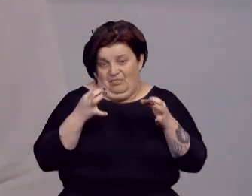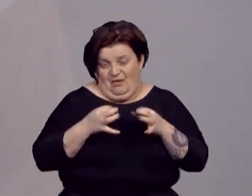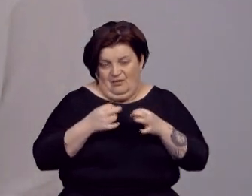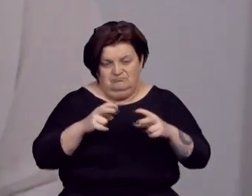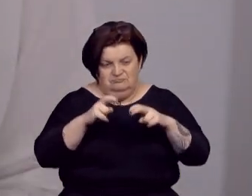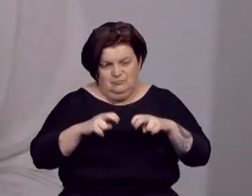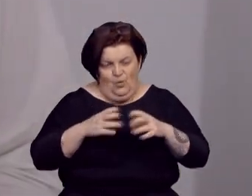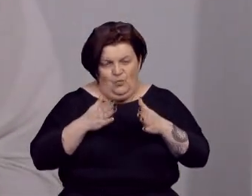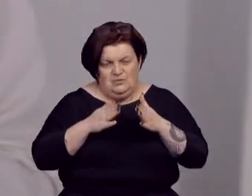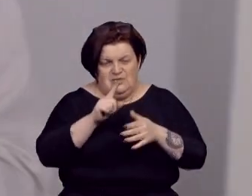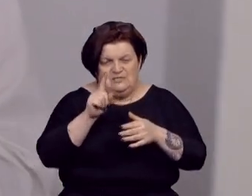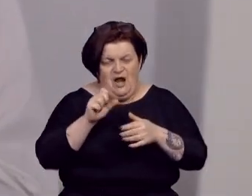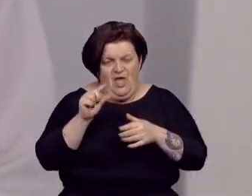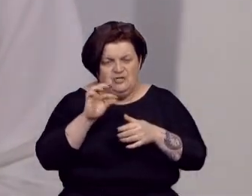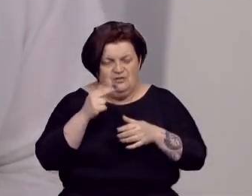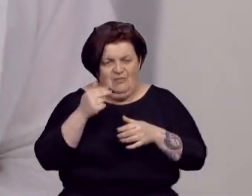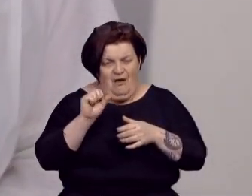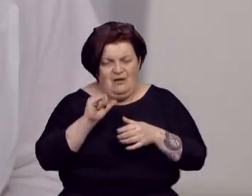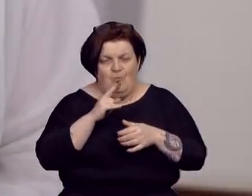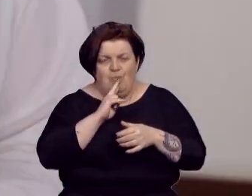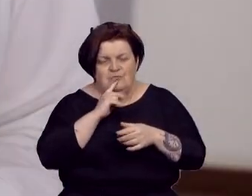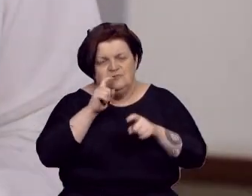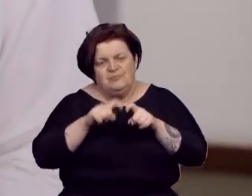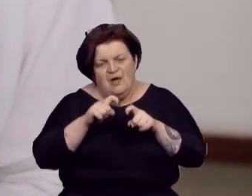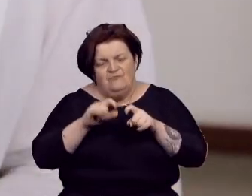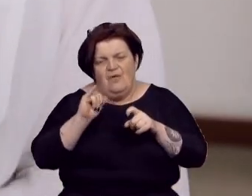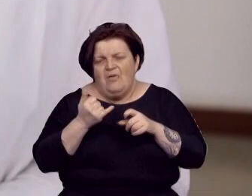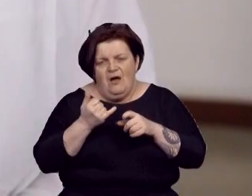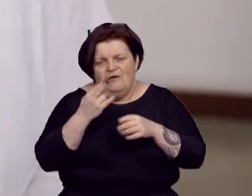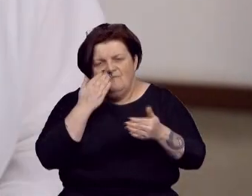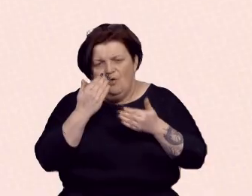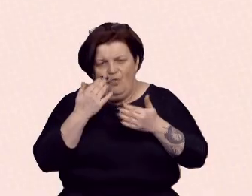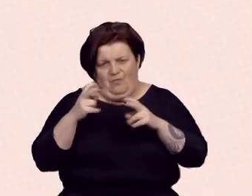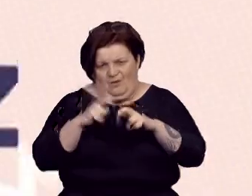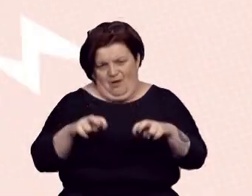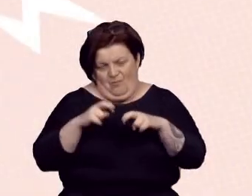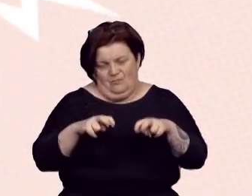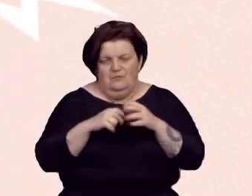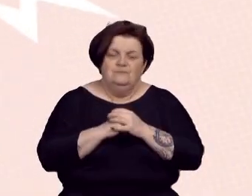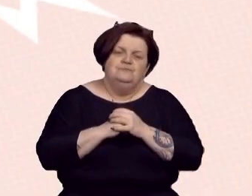Aktualnie modernizujemy ulicę Zaleśną i Południową. Sprawdźcie, jak przebiegają prace remontowe.